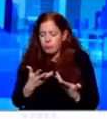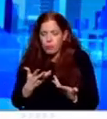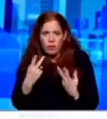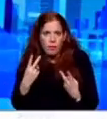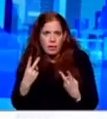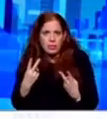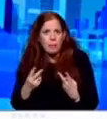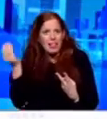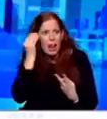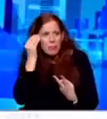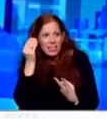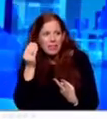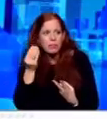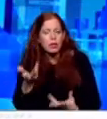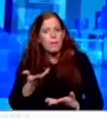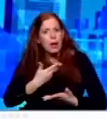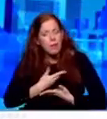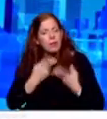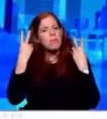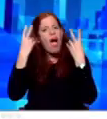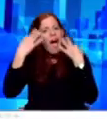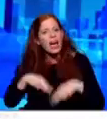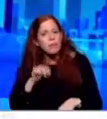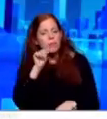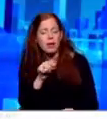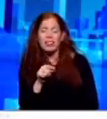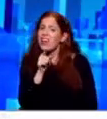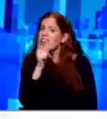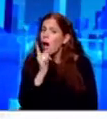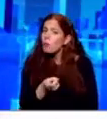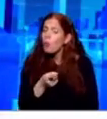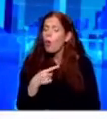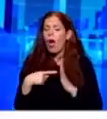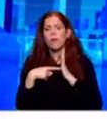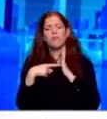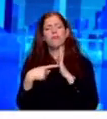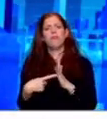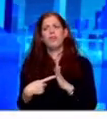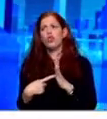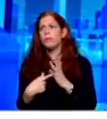ובעצם התלמידים מקבלים ערכים ממנה והיא אמורה לשמש